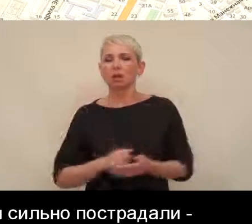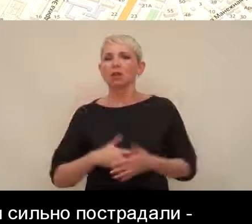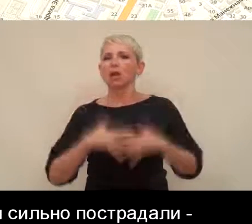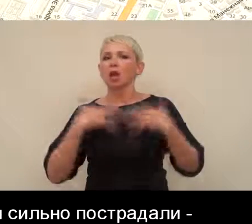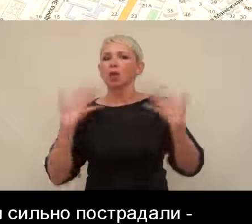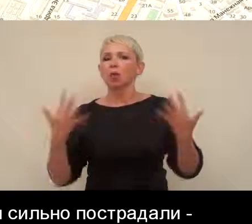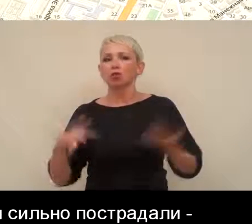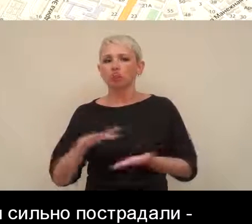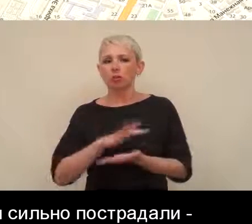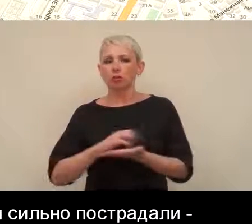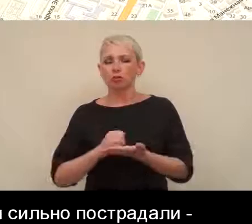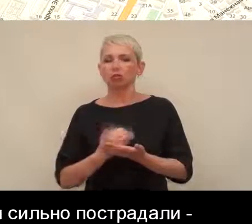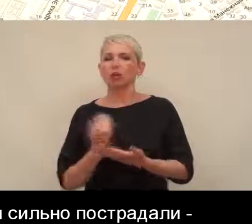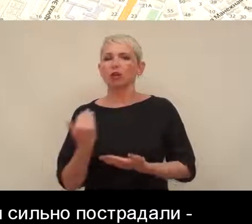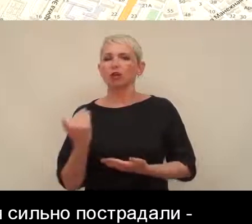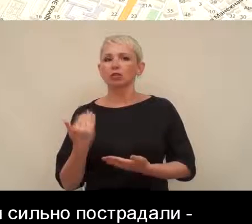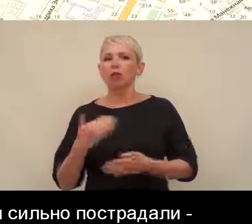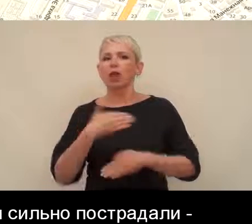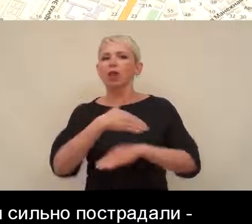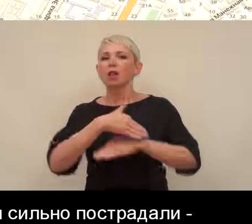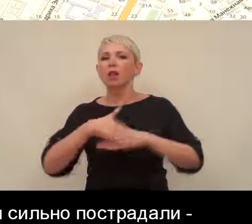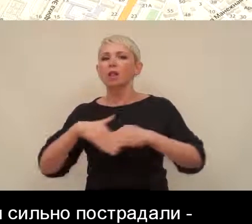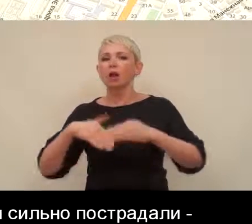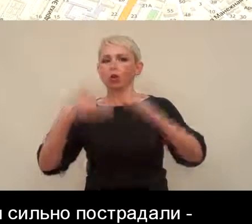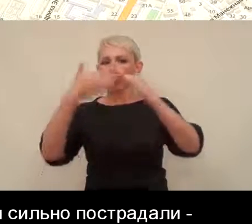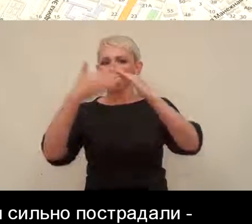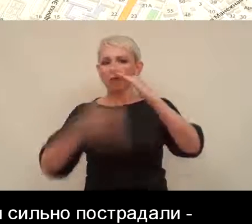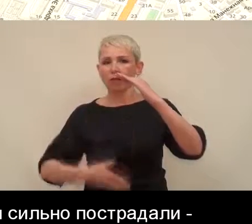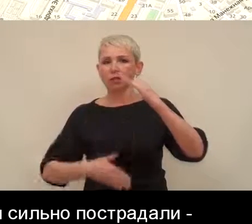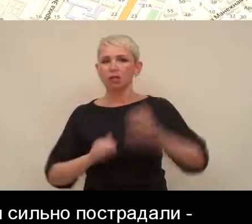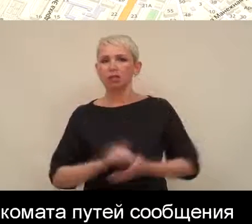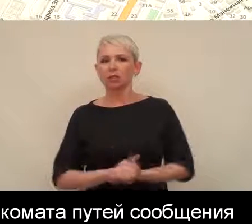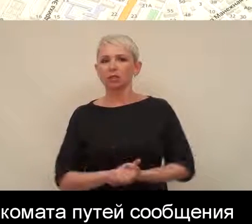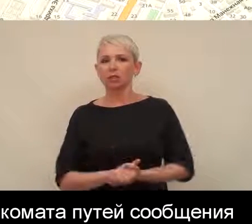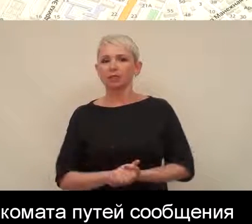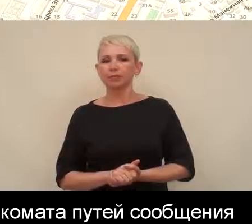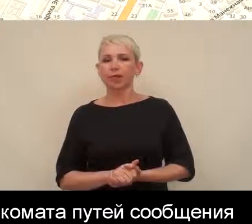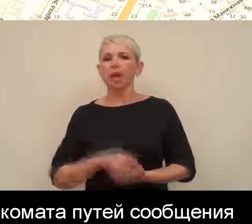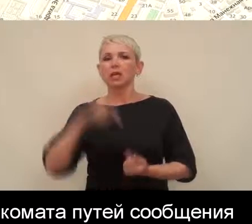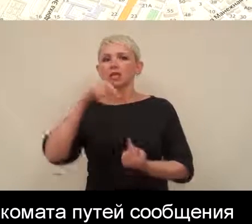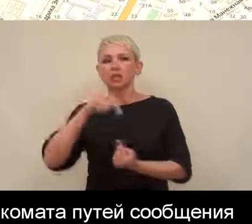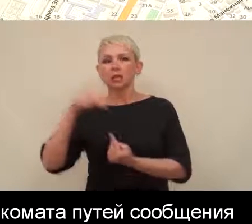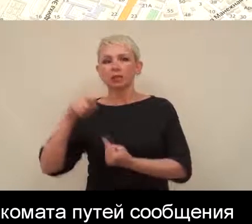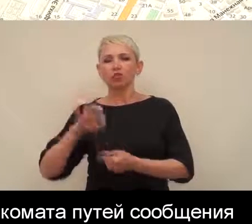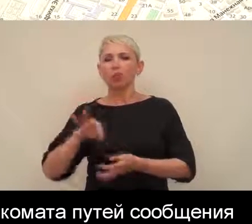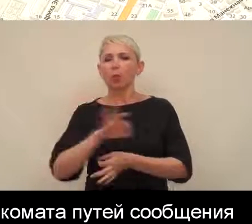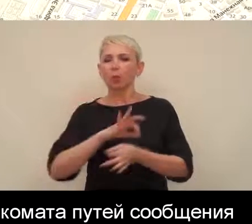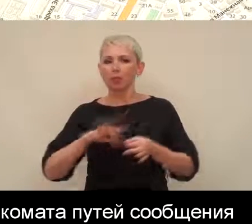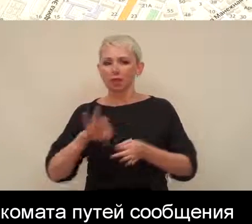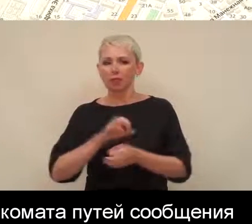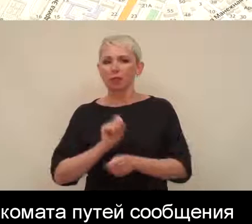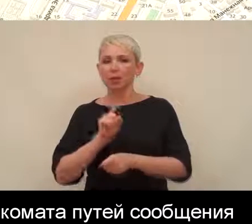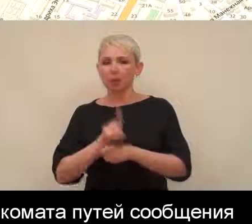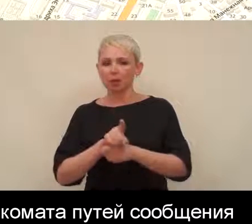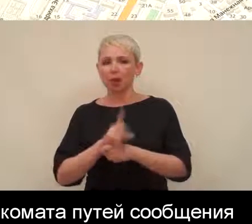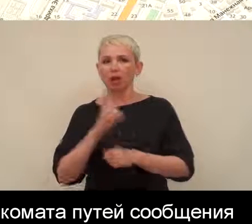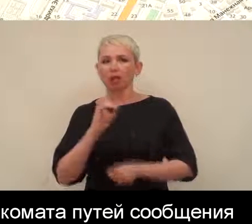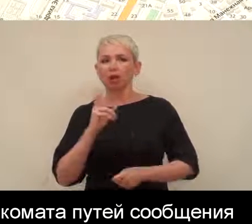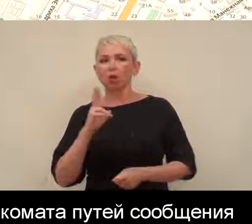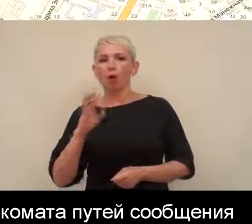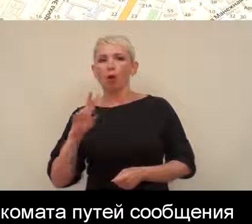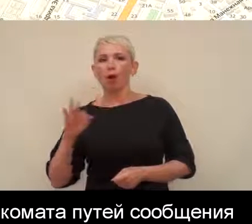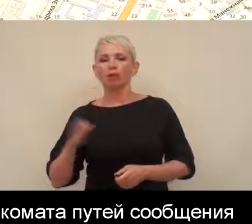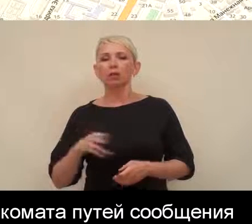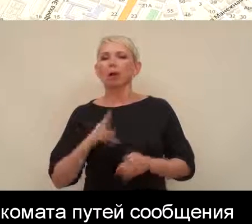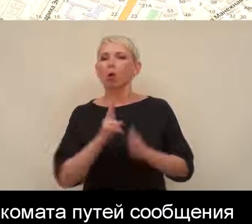наибольшие разрушения коснулись дворовых фасадов. В соответствии с проектным заданием Наркомата